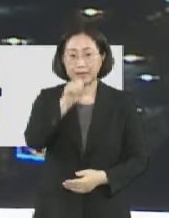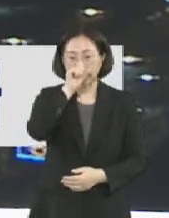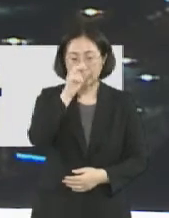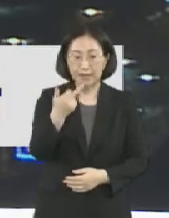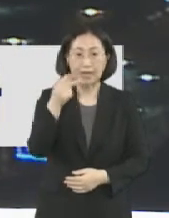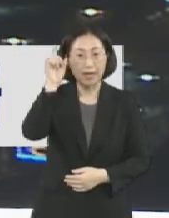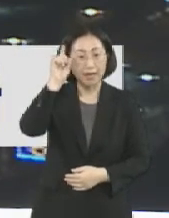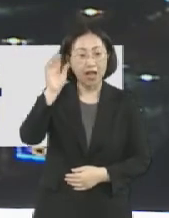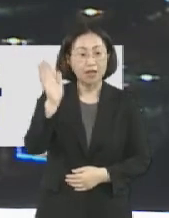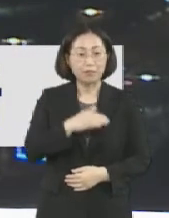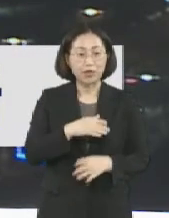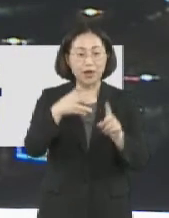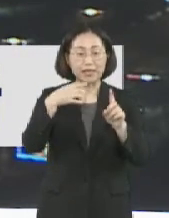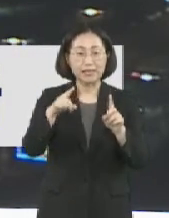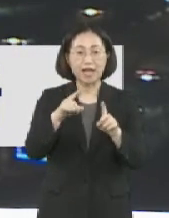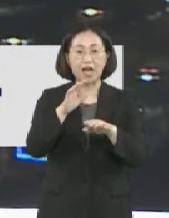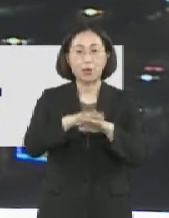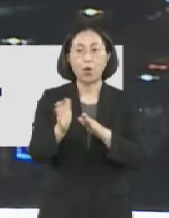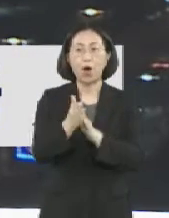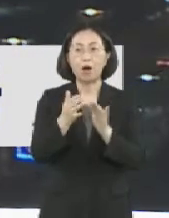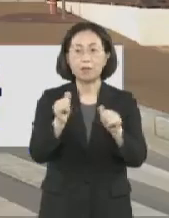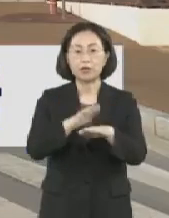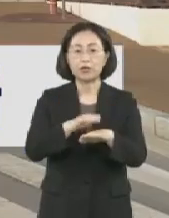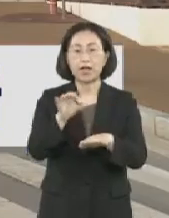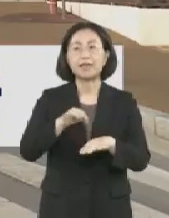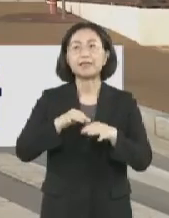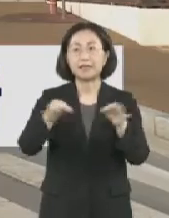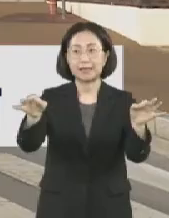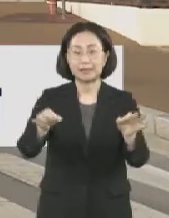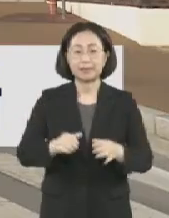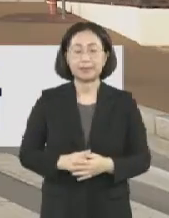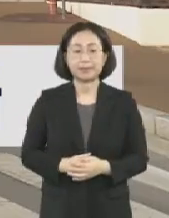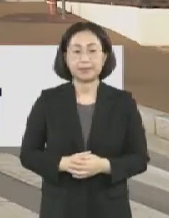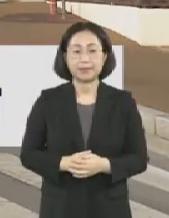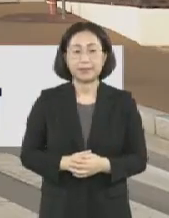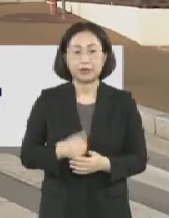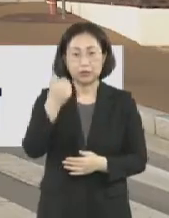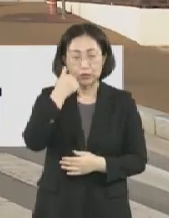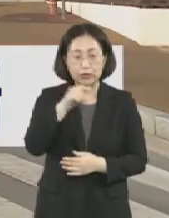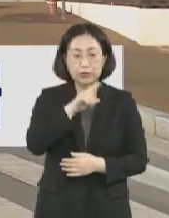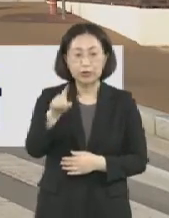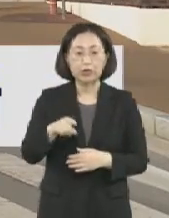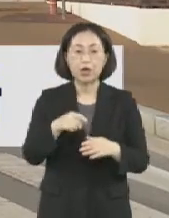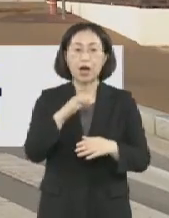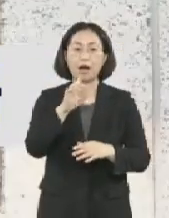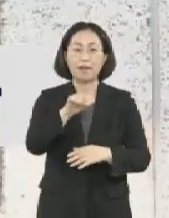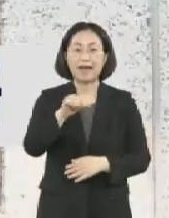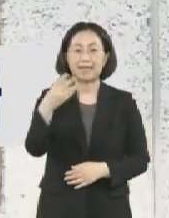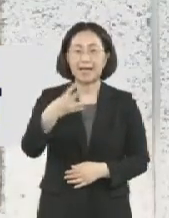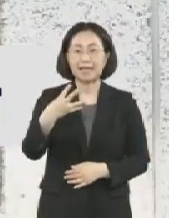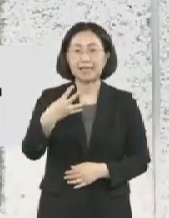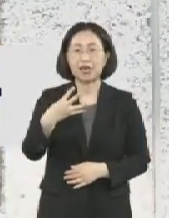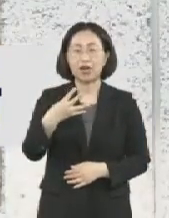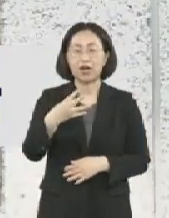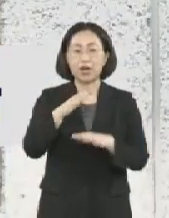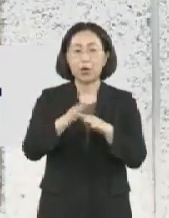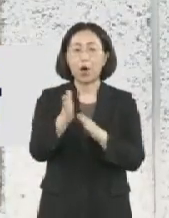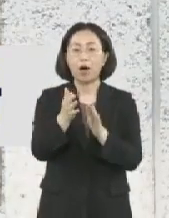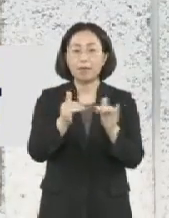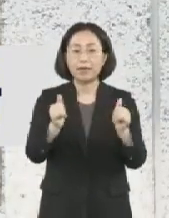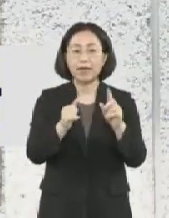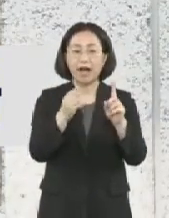서산시 가 내일부터 1차 농어민 수당을 지급한다 고 밝혔습니다 대상은 관내 14,600 60개 농어가 로